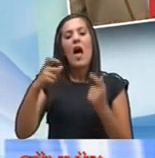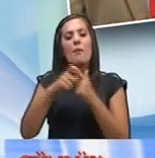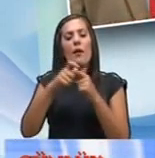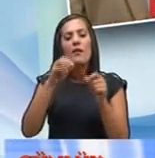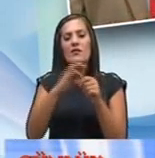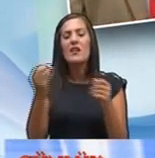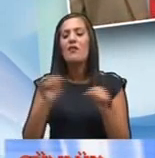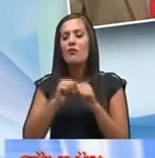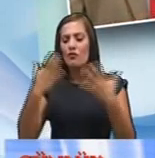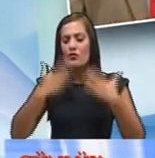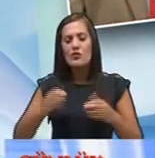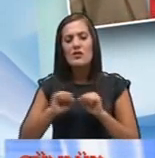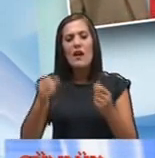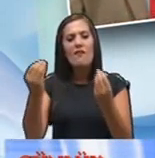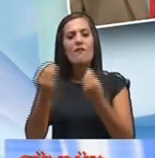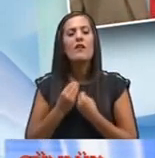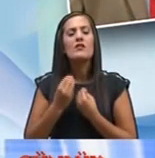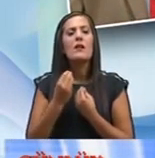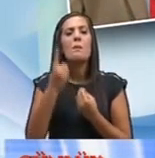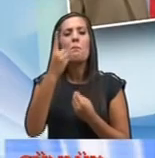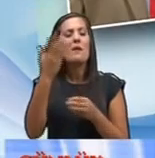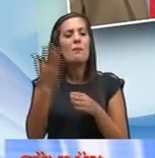yapabilecek veya vücuduna zararlı olabilecek